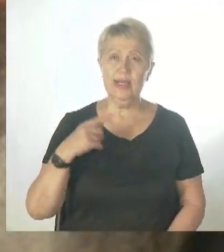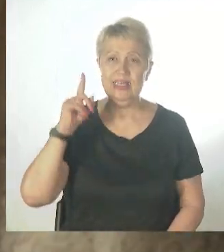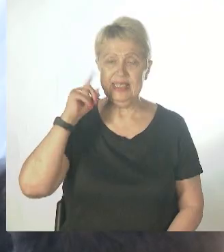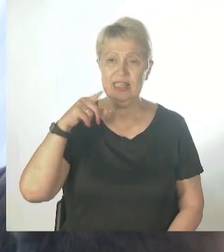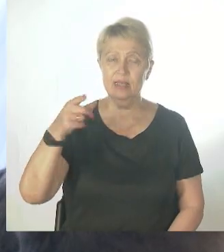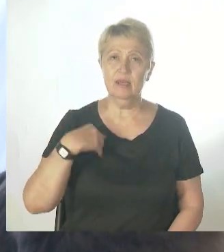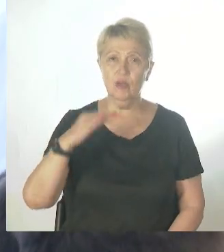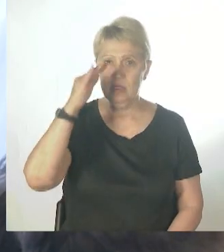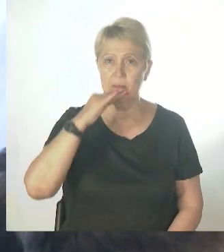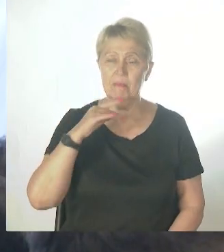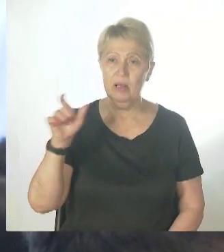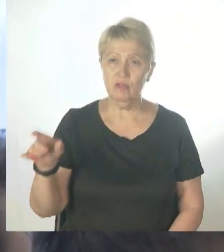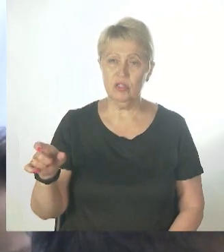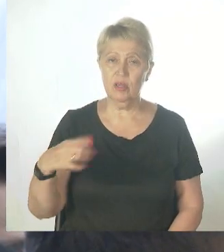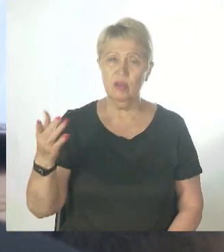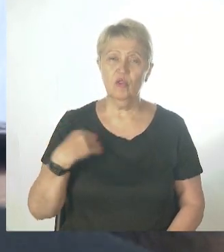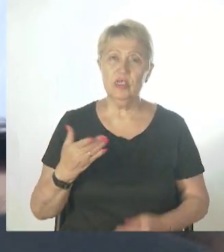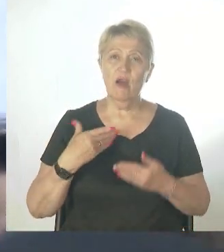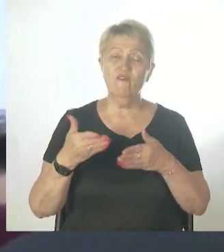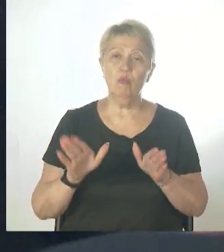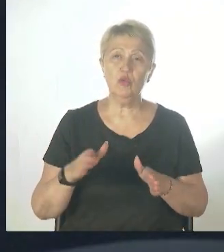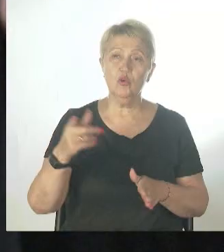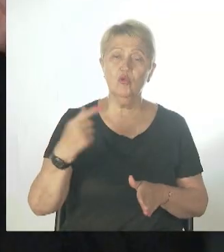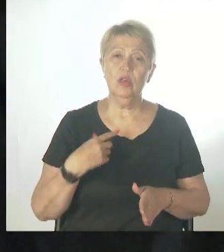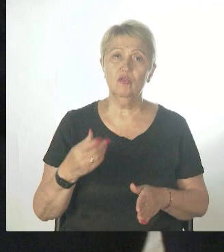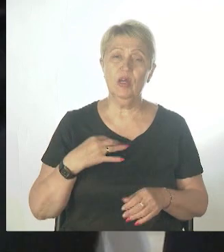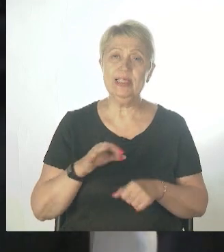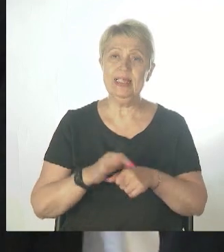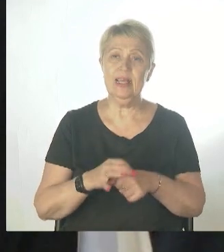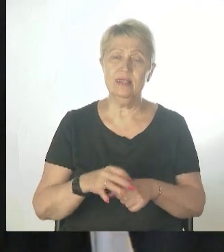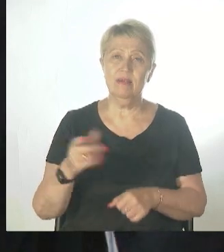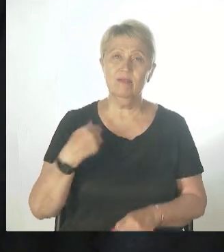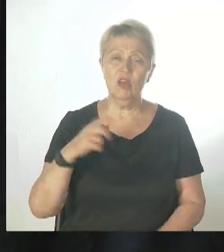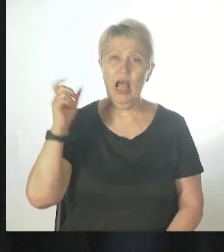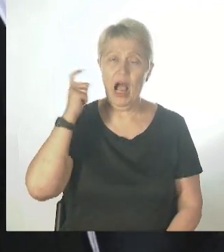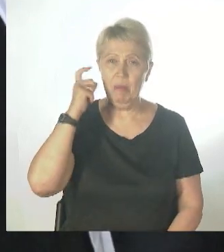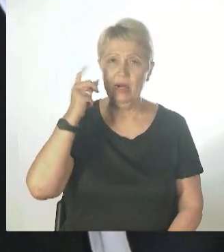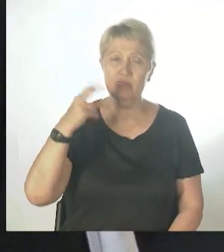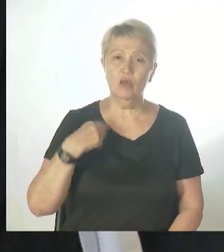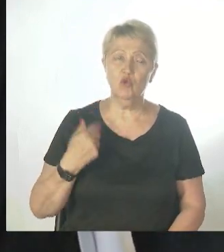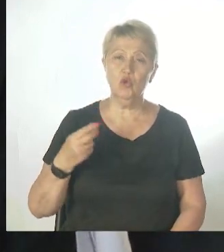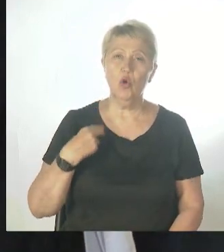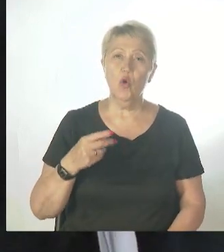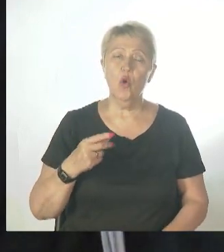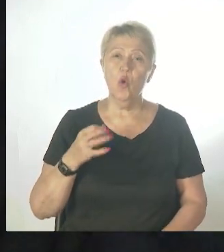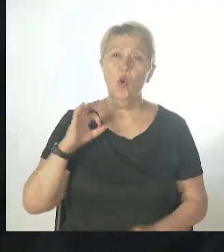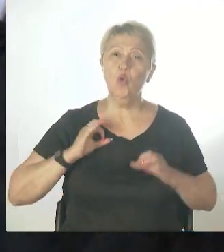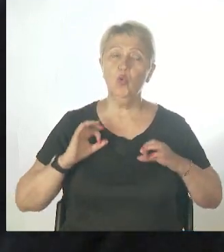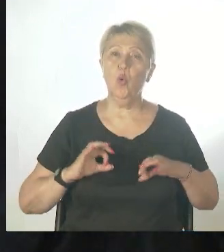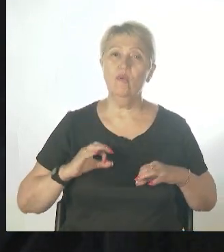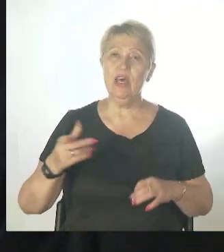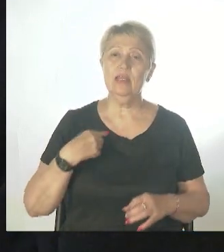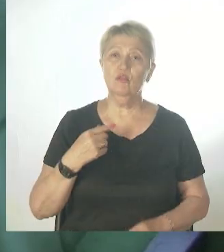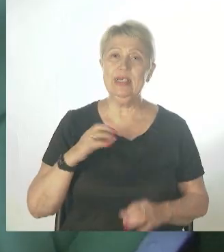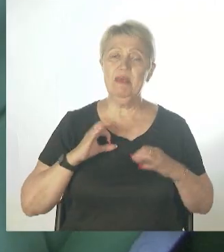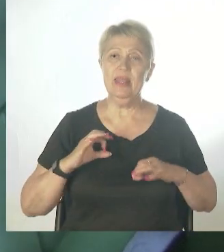Выпускной состоялся в самом загадочном учебном заведении края – Хабаровской духовной семинарии. Среди тех, кто успешно сдал экзамены, есть